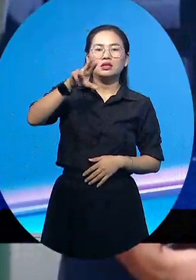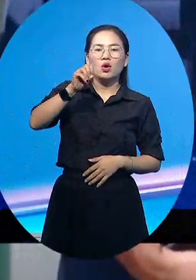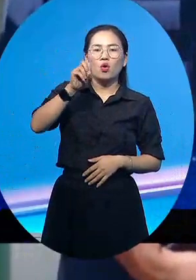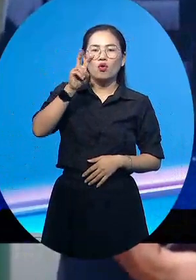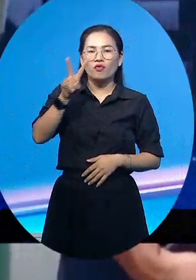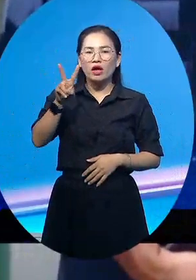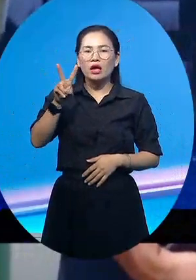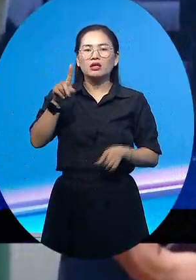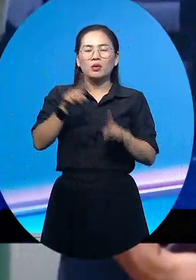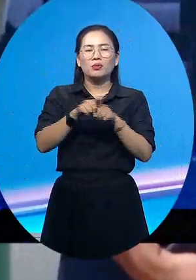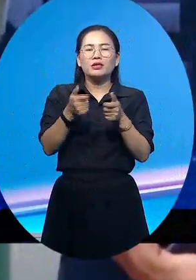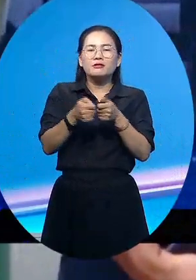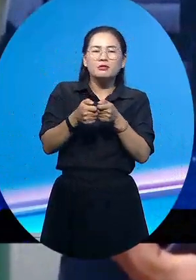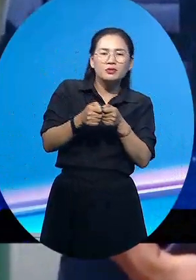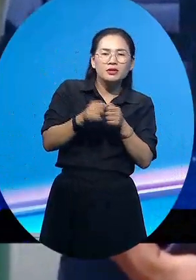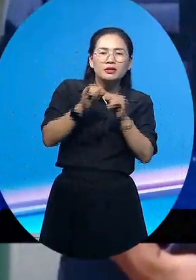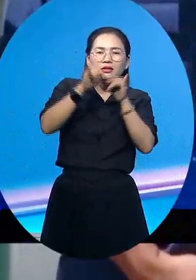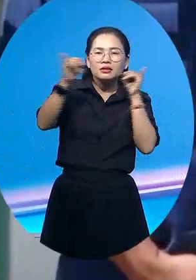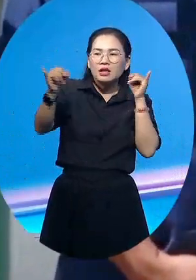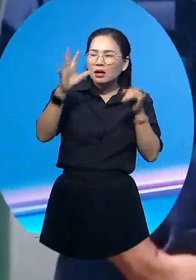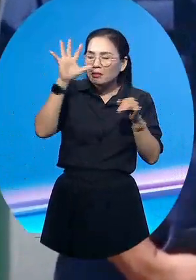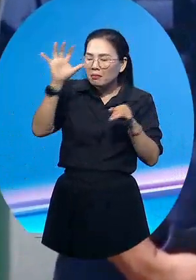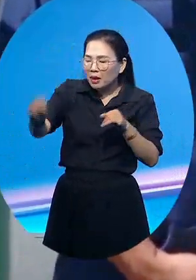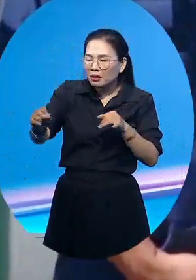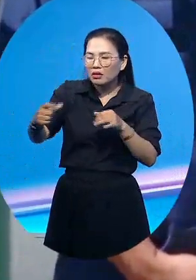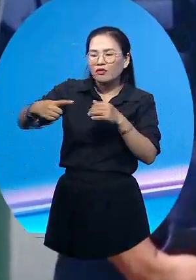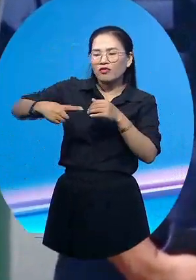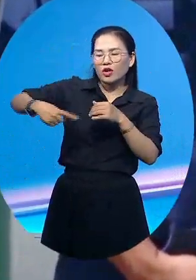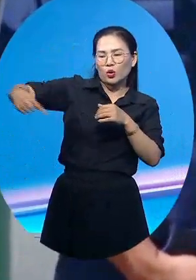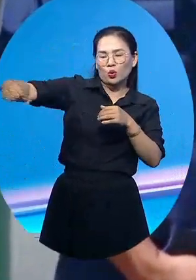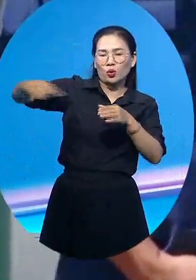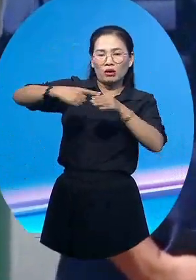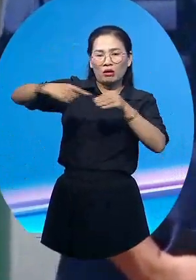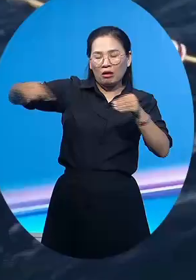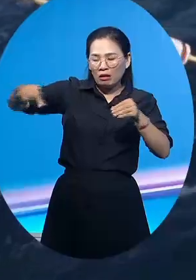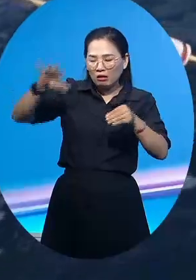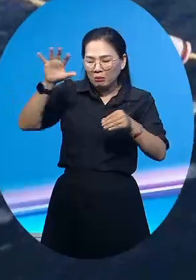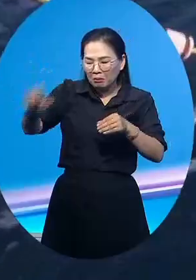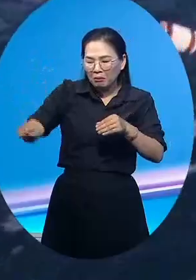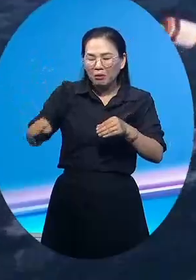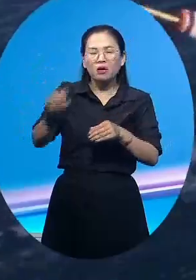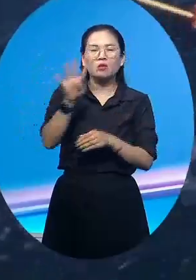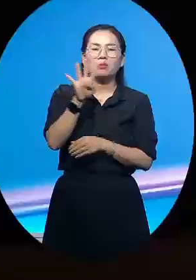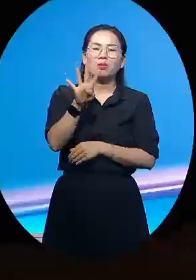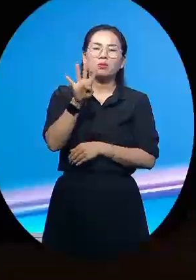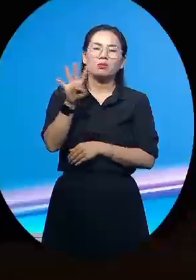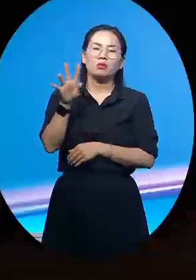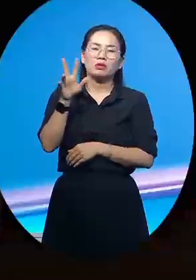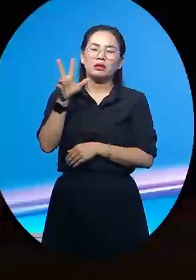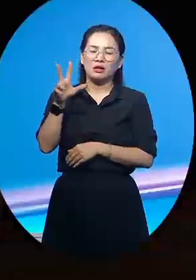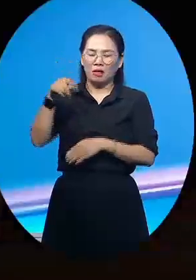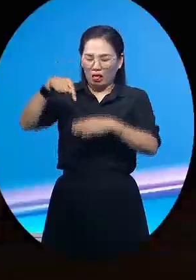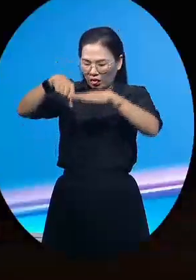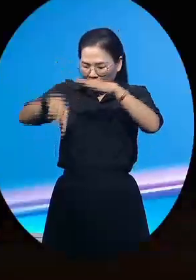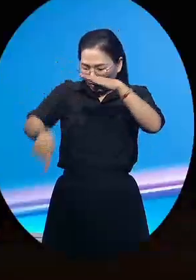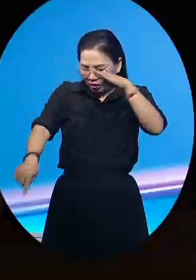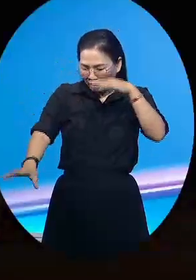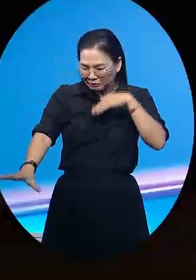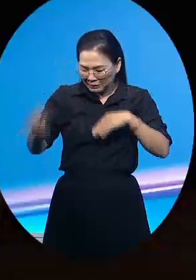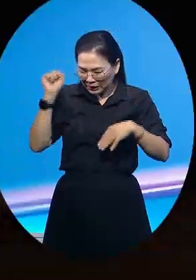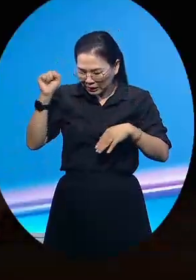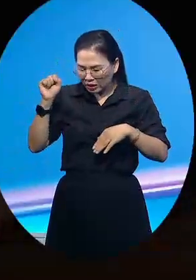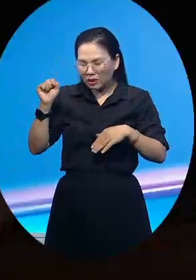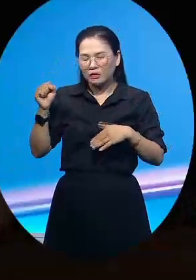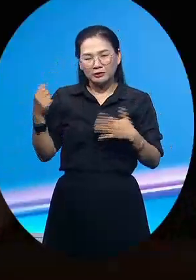tàu Horizon Active đã phát hiện phần đuôi của tàu lặn Titan các mũi tàu Titanic khoảng 488 m dưới đáy biển Rh